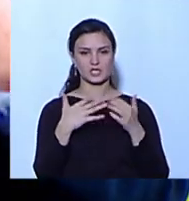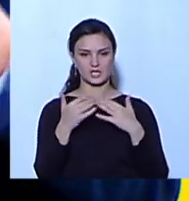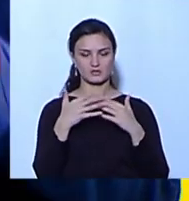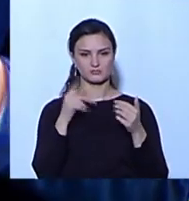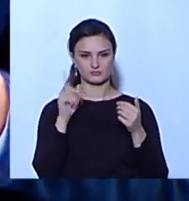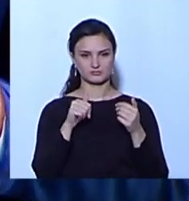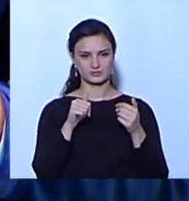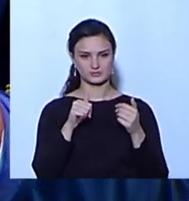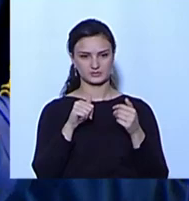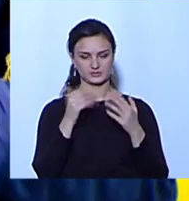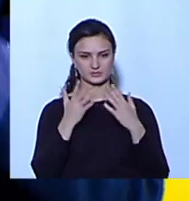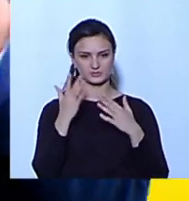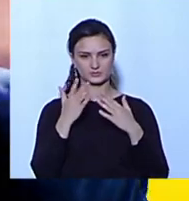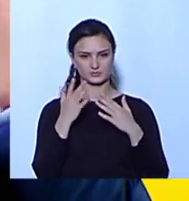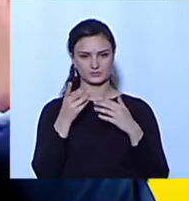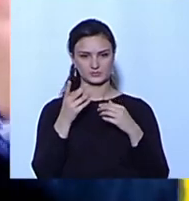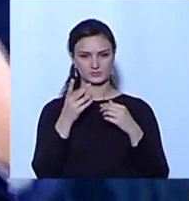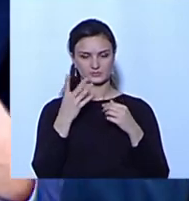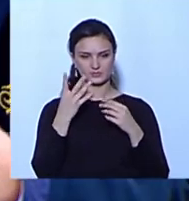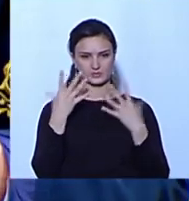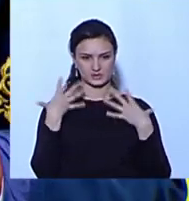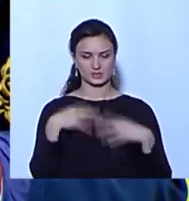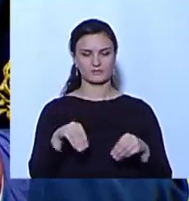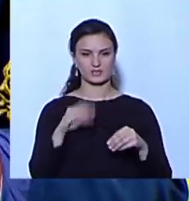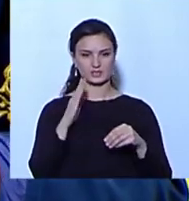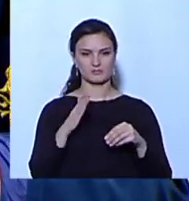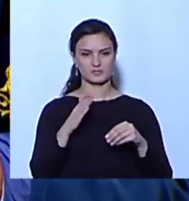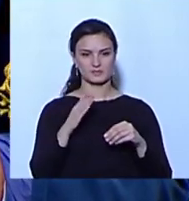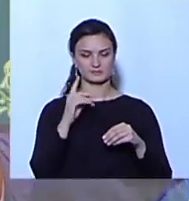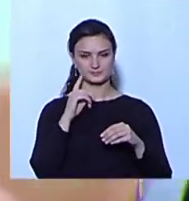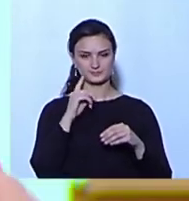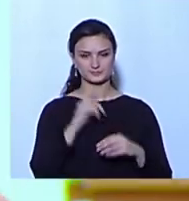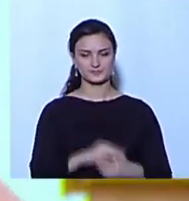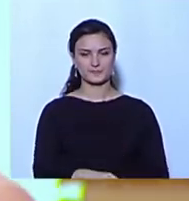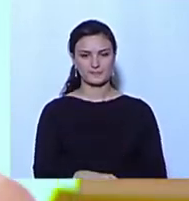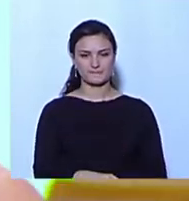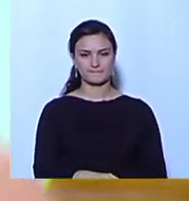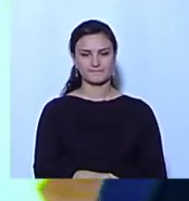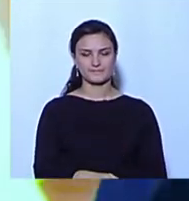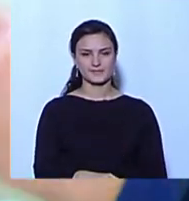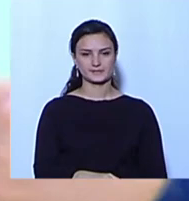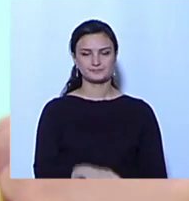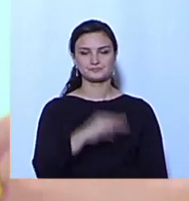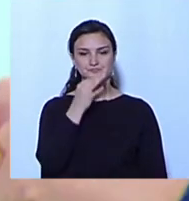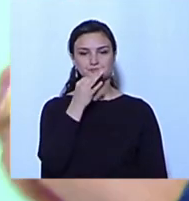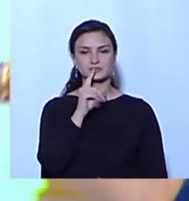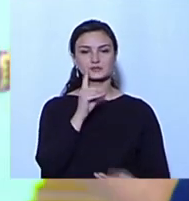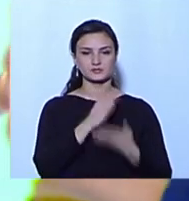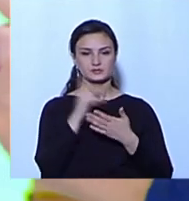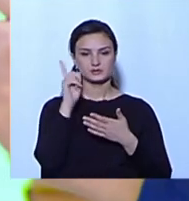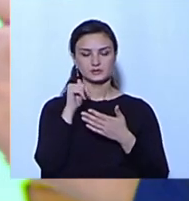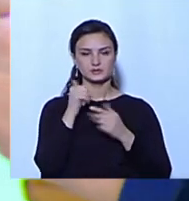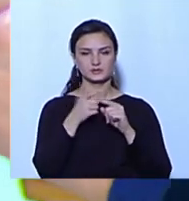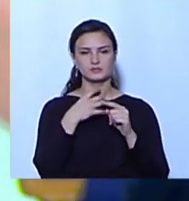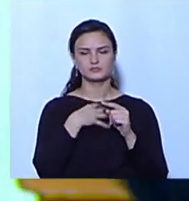და თუ დამბლა გვექნება ოთხივე, მაშინ გვექნება აი ამის ქვევით. დაზიანება. და მე ისიც რა არის ძალიან, ნუ